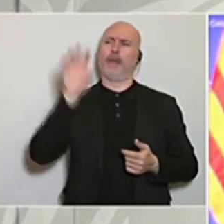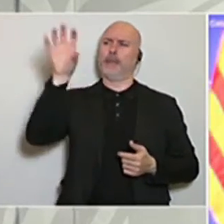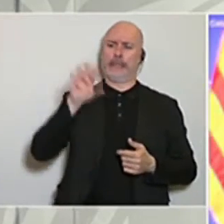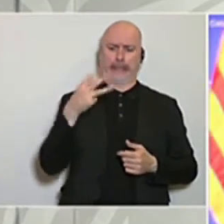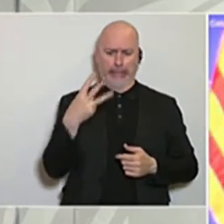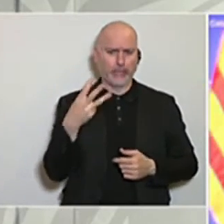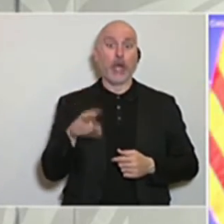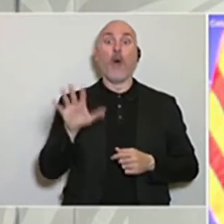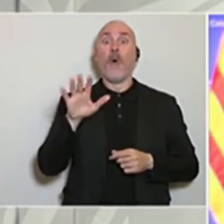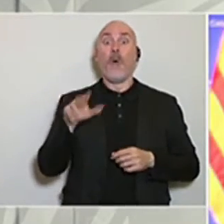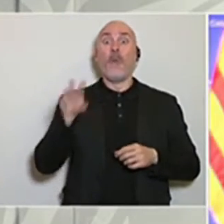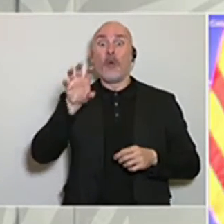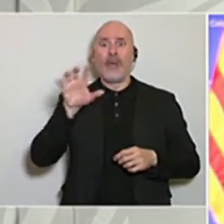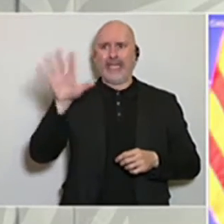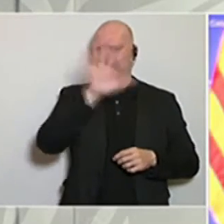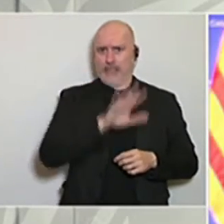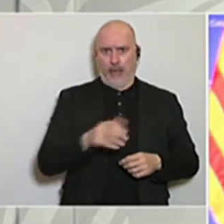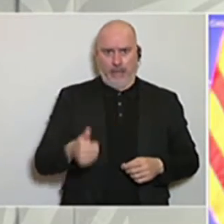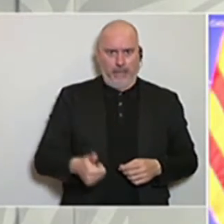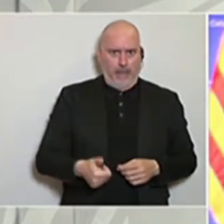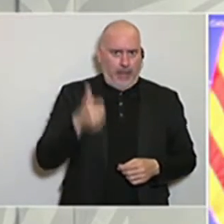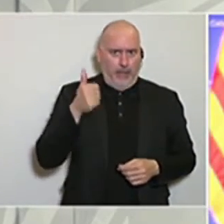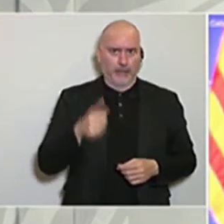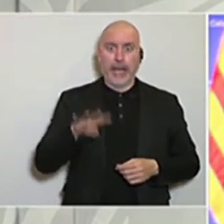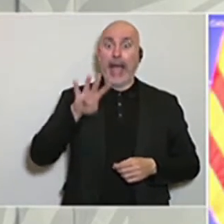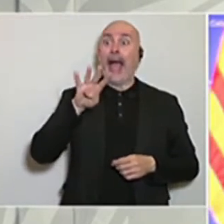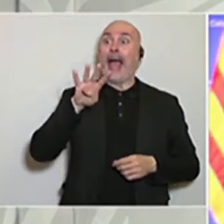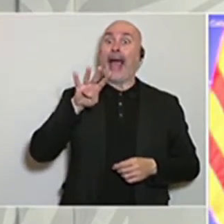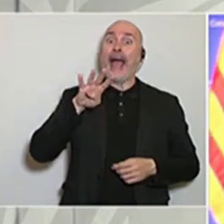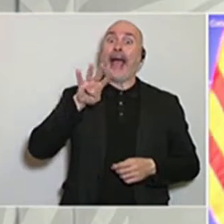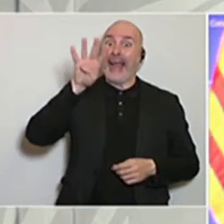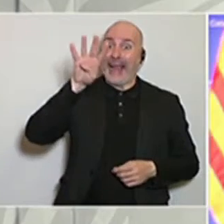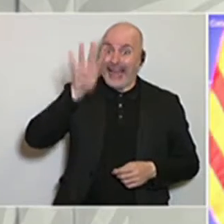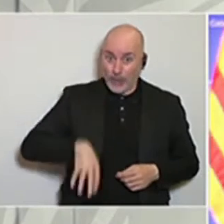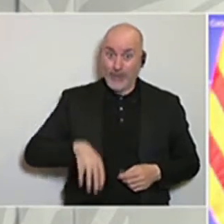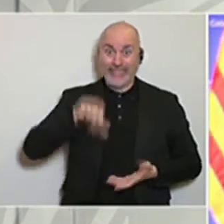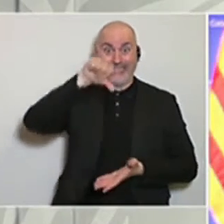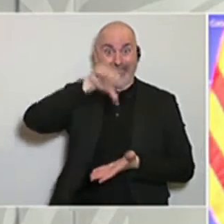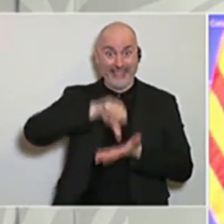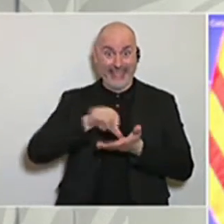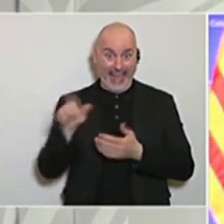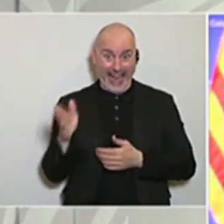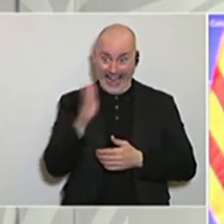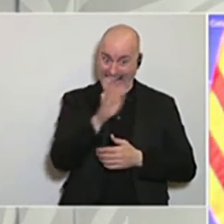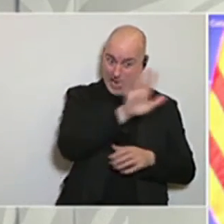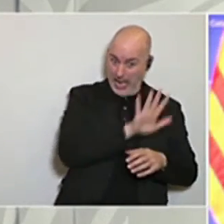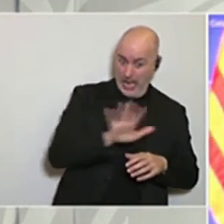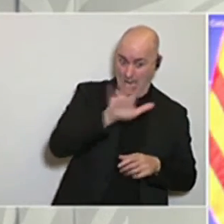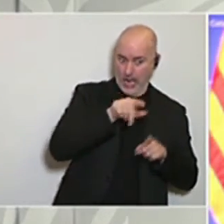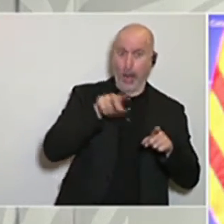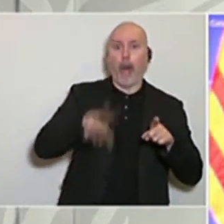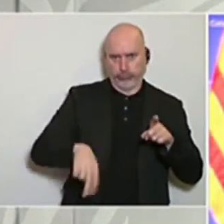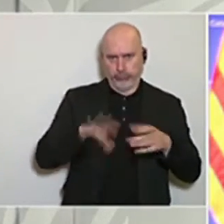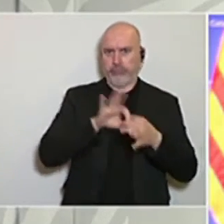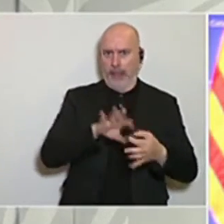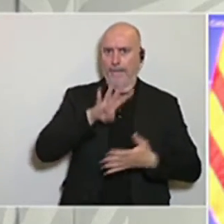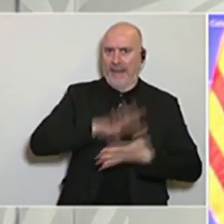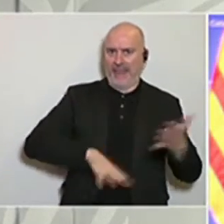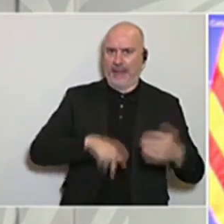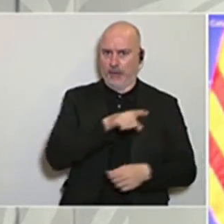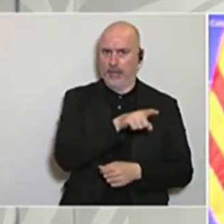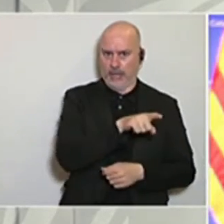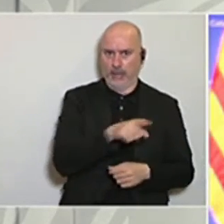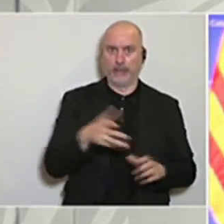aquestes tres zones, perquè gran part de la Catalunya central doncs, també és província de Barcelona i, per tant, doncs, en